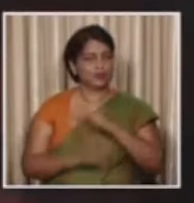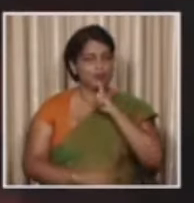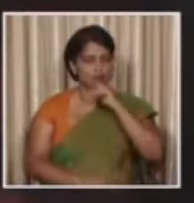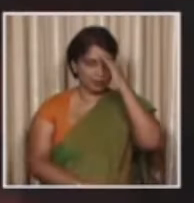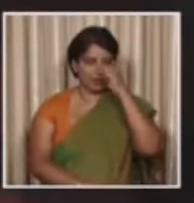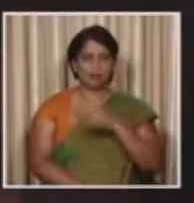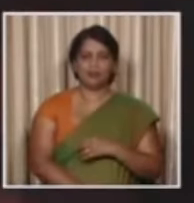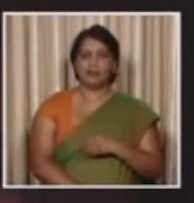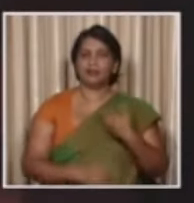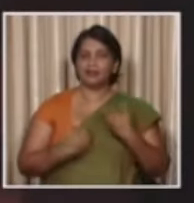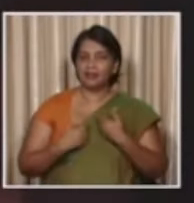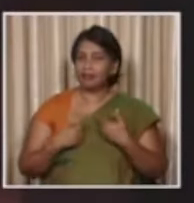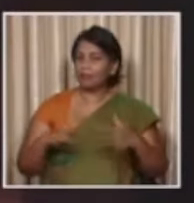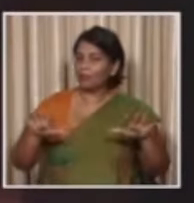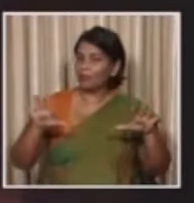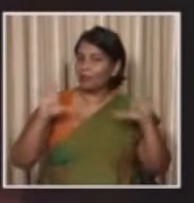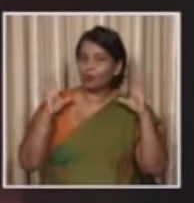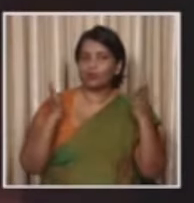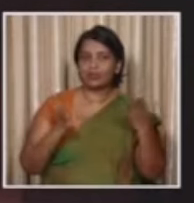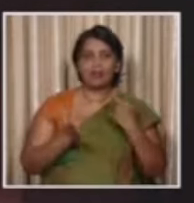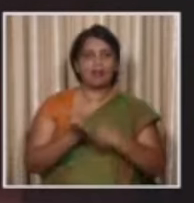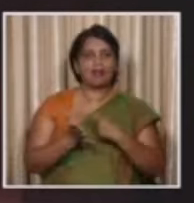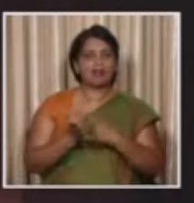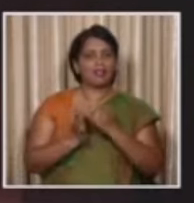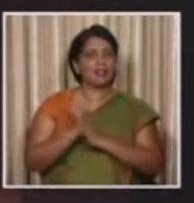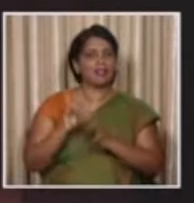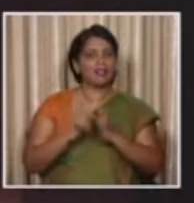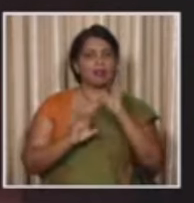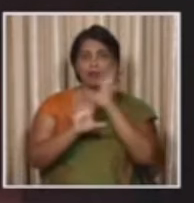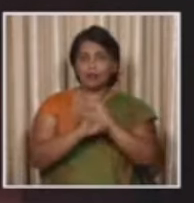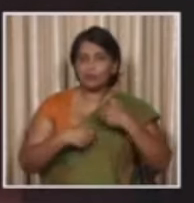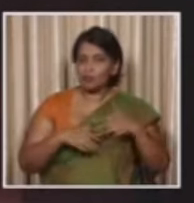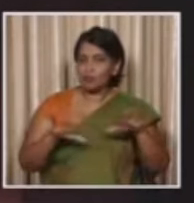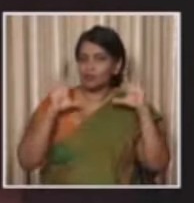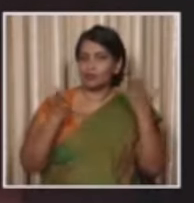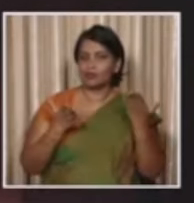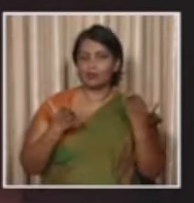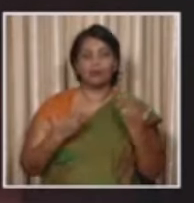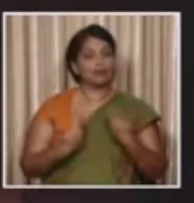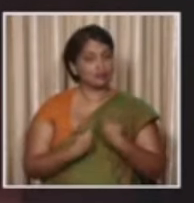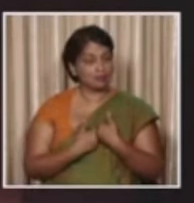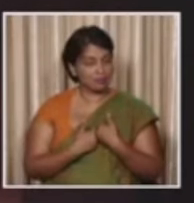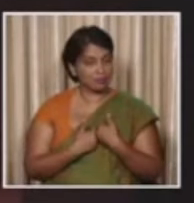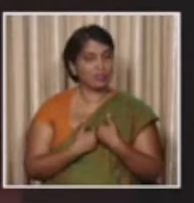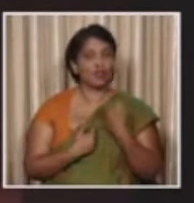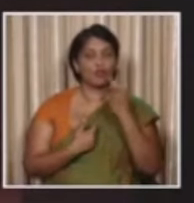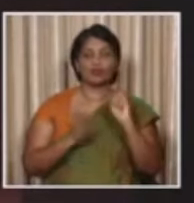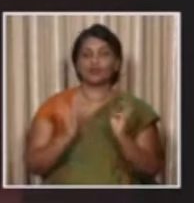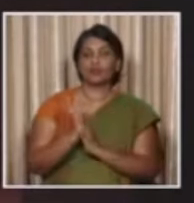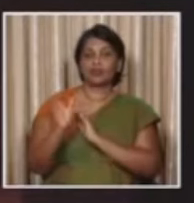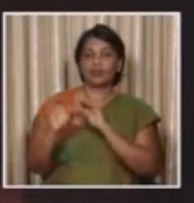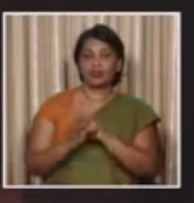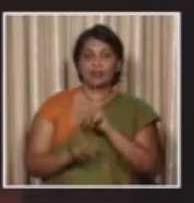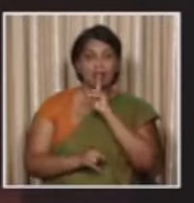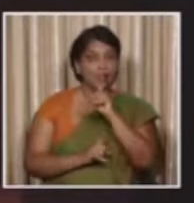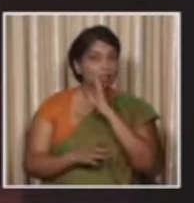කතානායකතුමනි මම මවිතයට පත් වෙනවා රාඝවන් මැතිතුමා කරපු ප්‍රකාශය ගැන මම මුදල් කමිටුවට ගිහිල්ලා